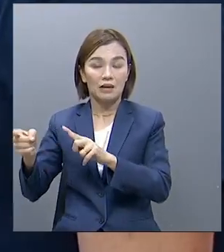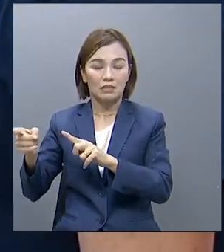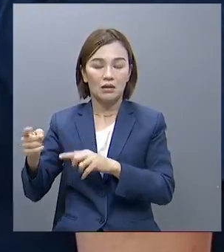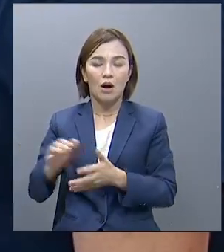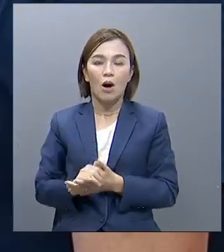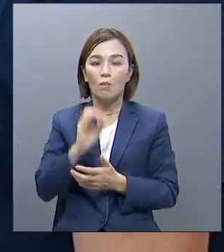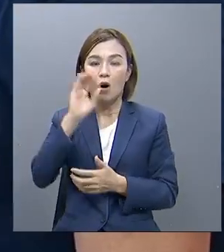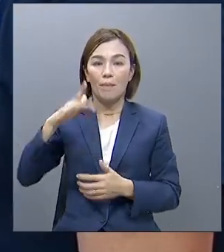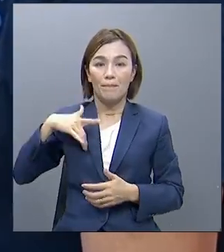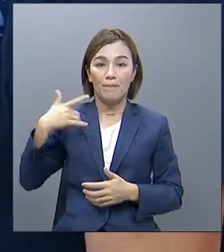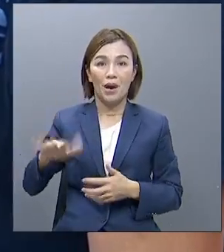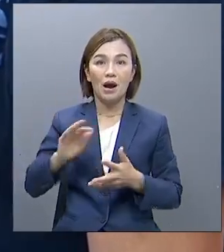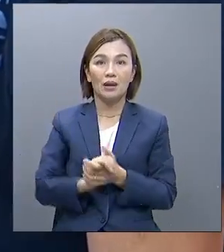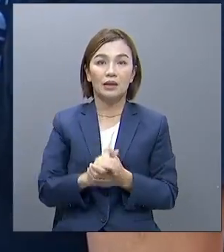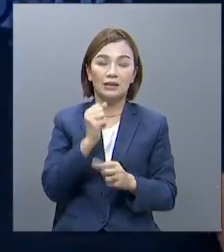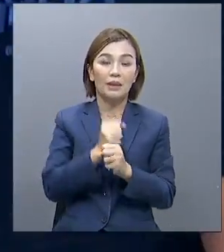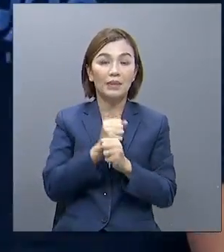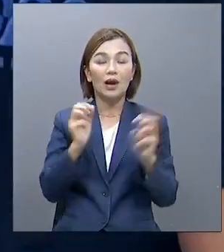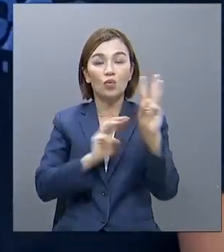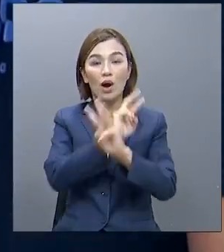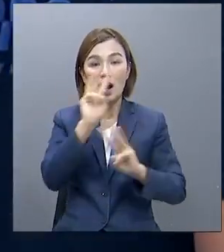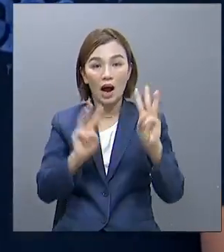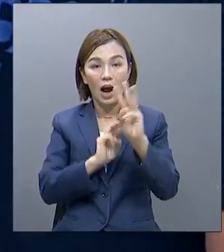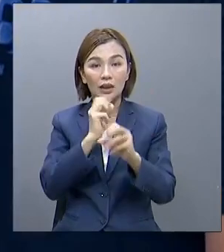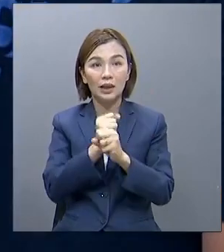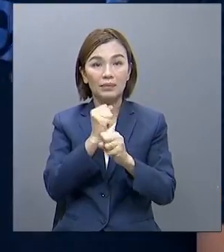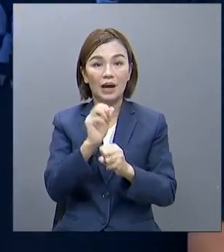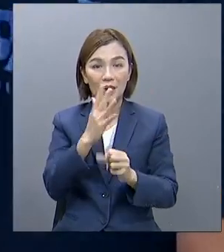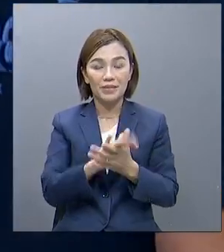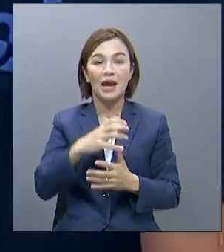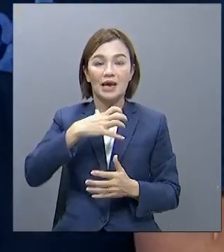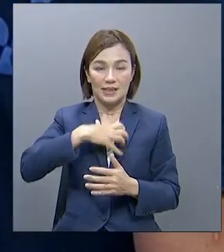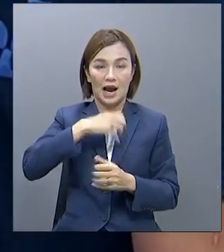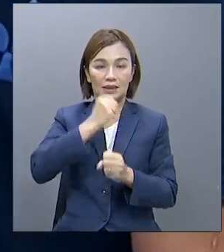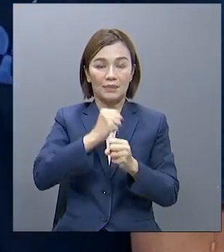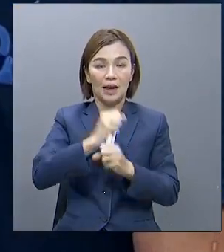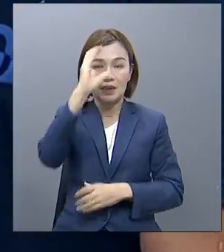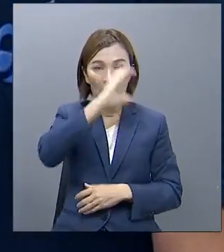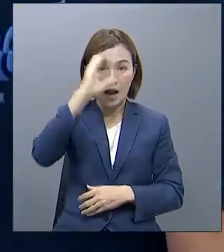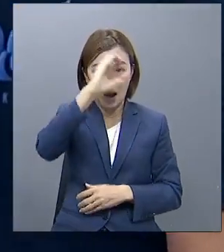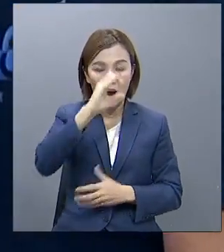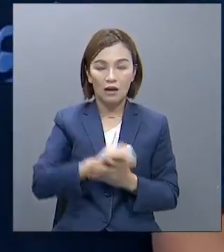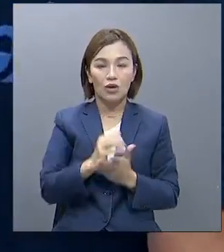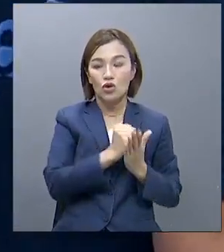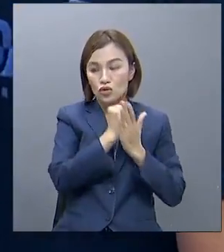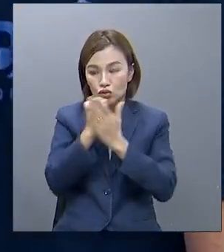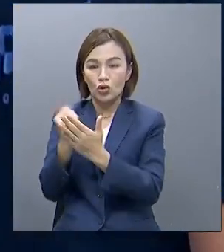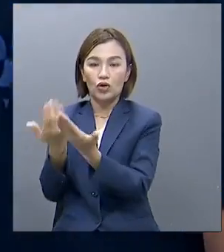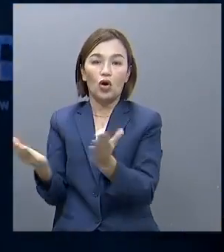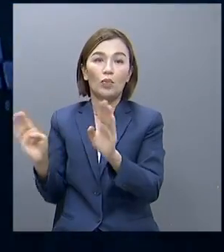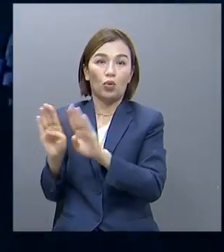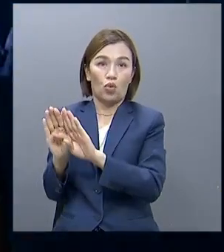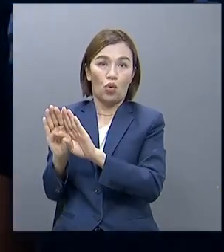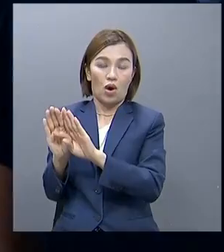ปัจจุบันยังว่างงานนะคะไม่มีงานทำก็อยากจะหางานทำค่ะเพื่อที่จะสนับสนุนค่าใช้จ่ายในครอบครัว